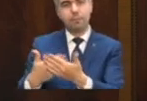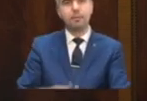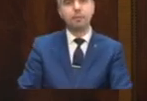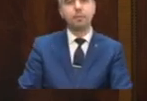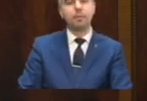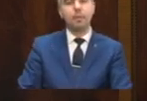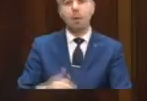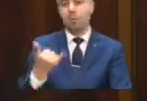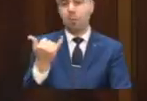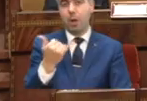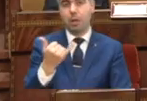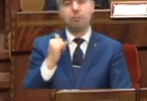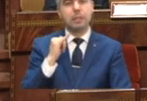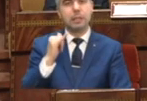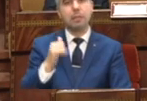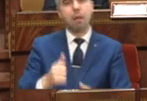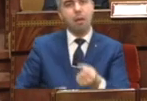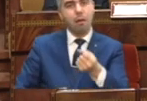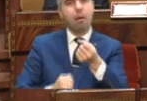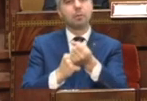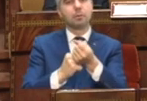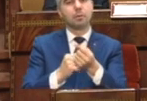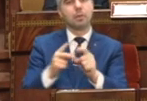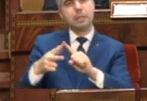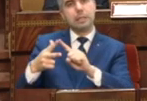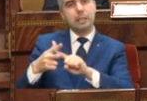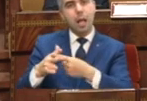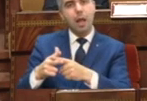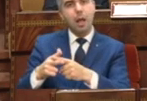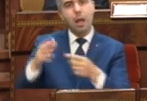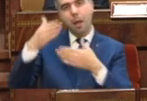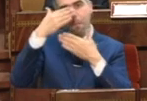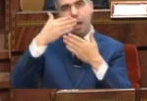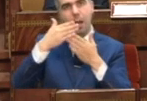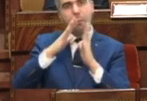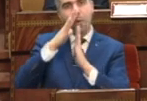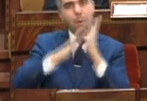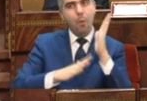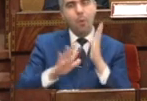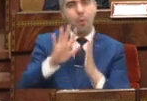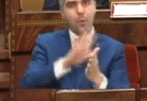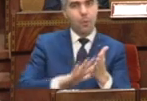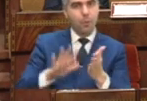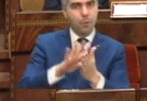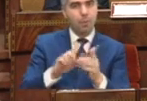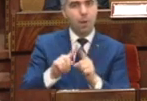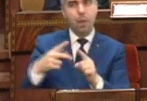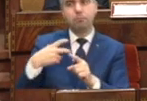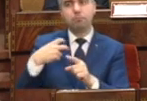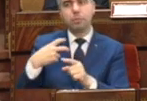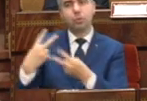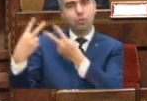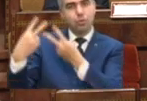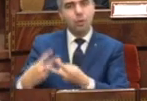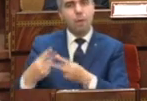والهدف دائما هو تثبيت دعائم وركائز الصناعة ببلادنا وجلب رساميل دولية ومستثمرة في عديد